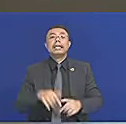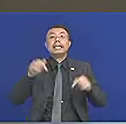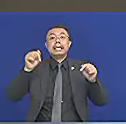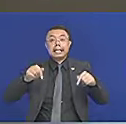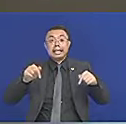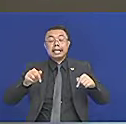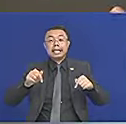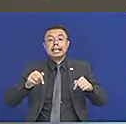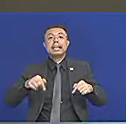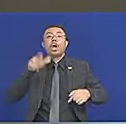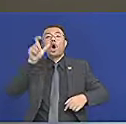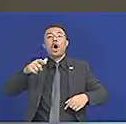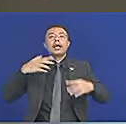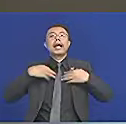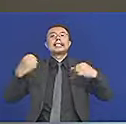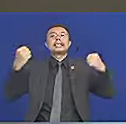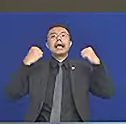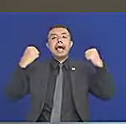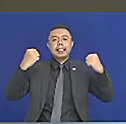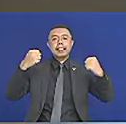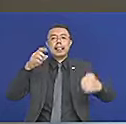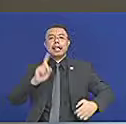Ini loh warasnya orang